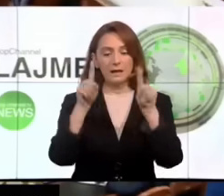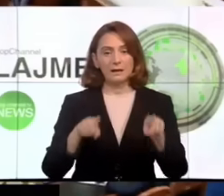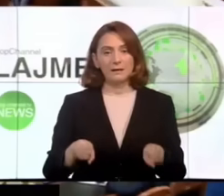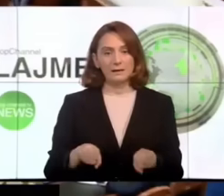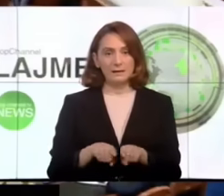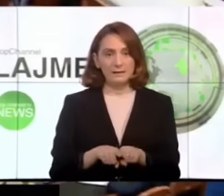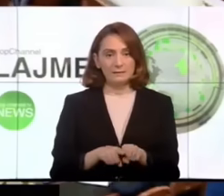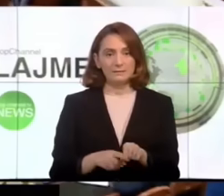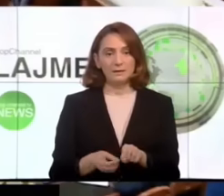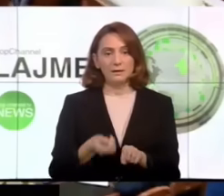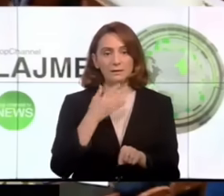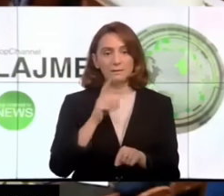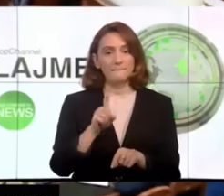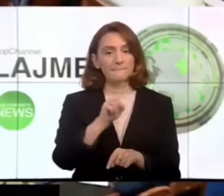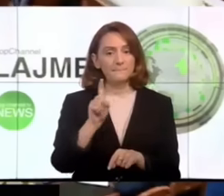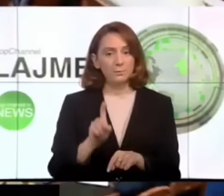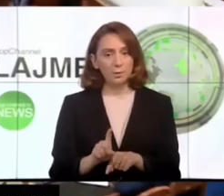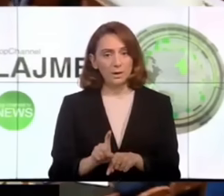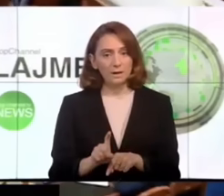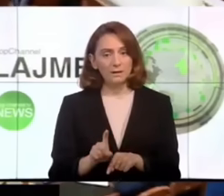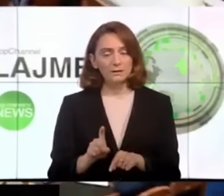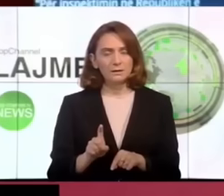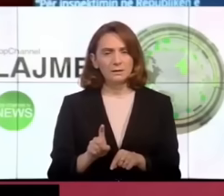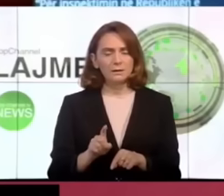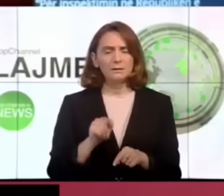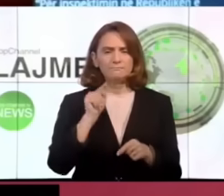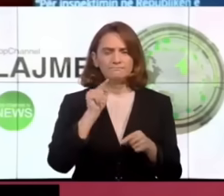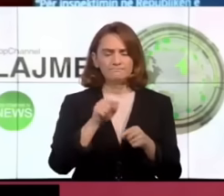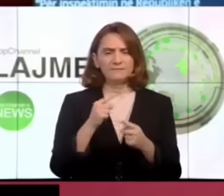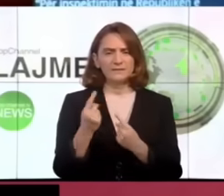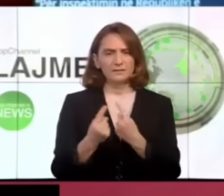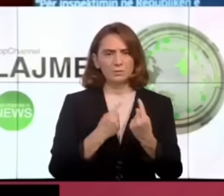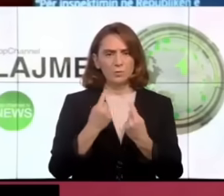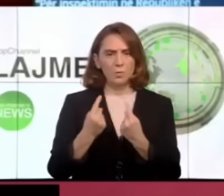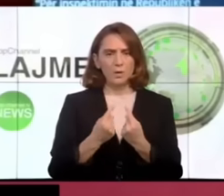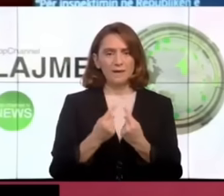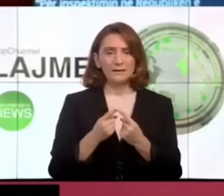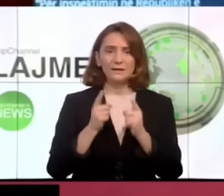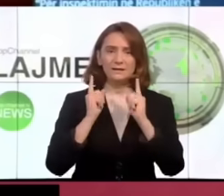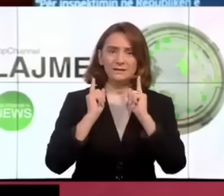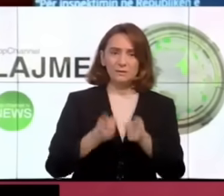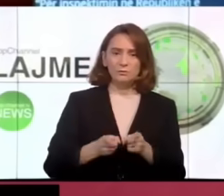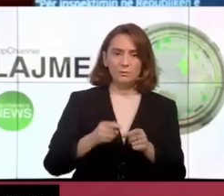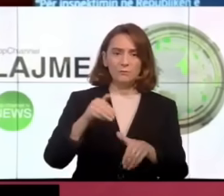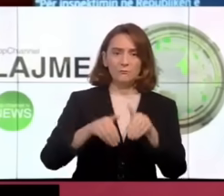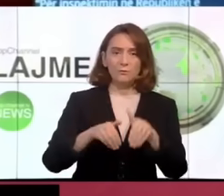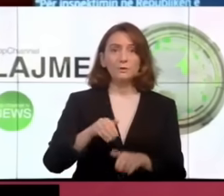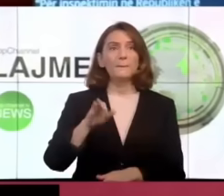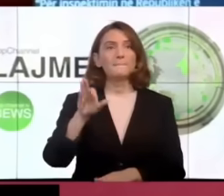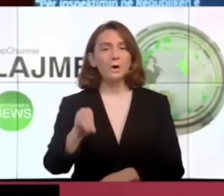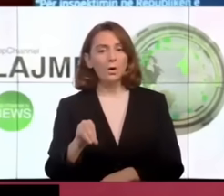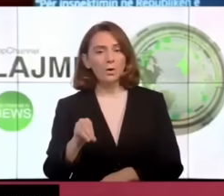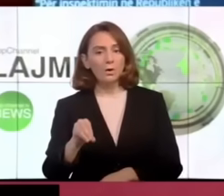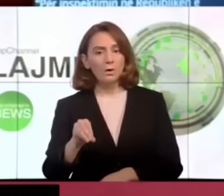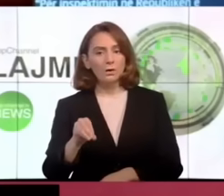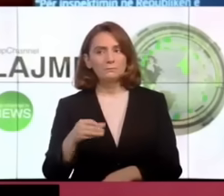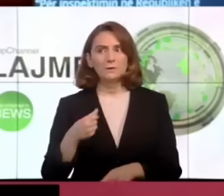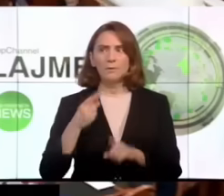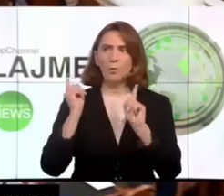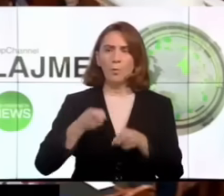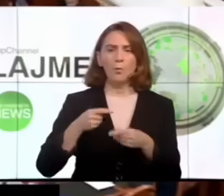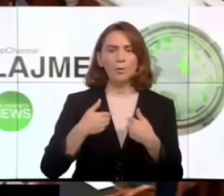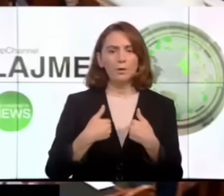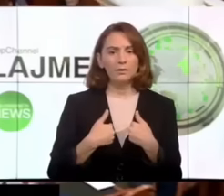kryeparlamentarja pyet: a është e mundur që në këto raste të detyrohet deputeti të votojë në një mënyrë caktuar parë në këndvështrimin e